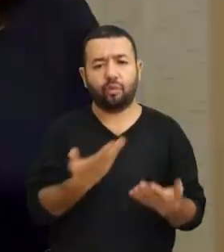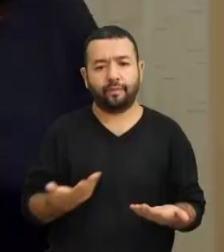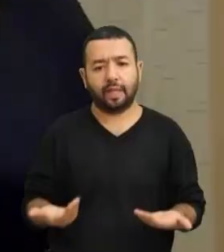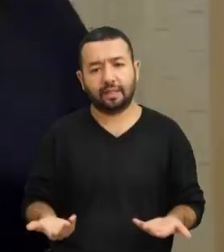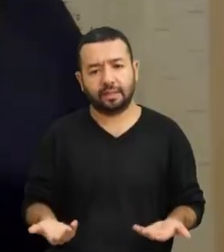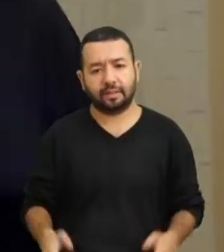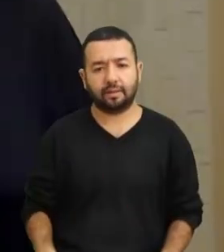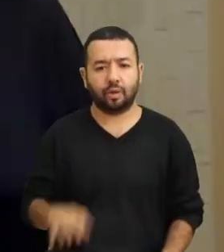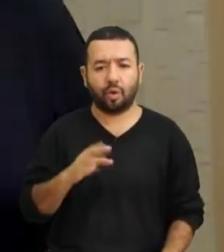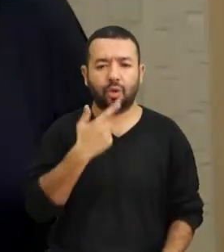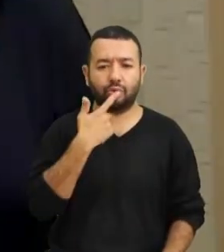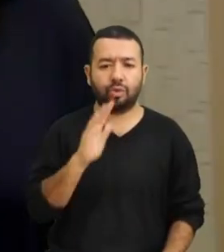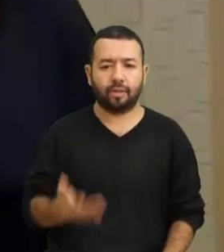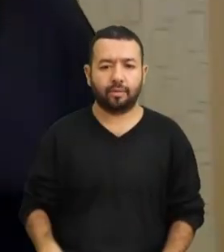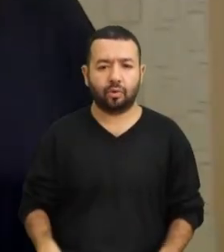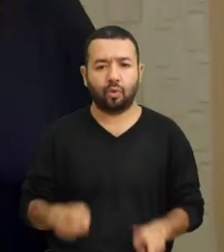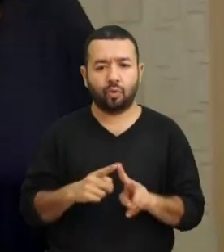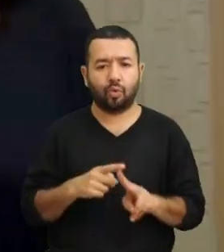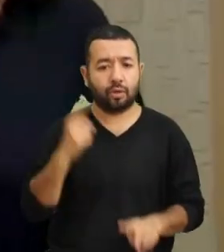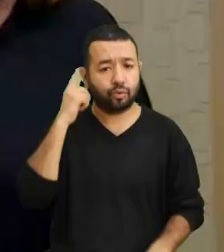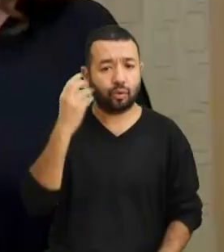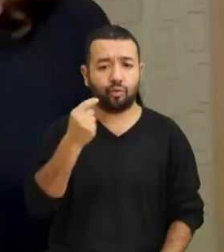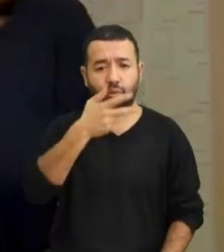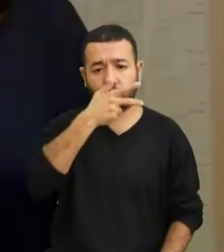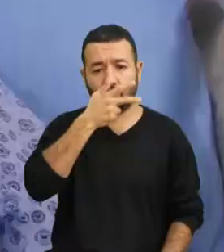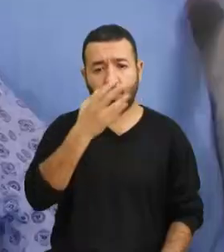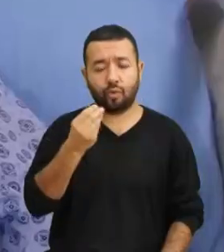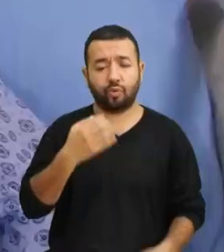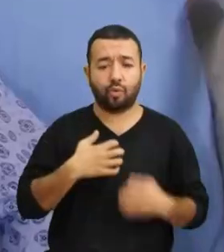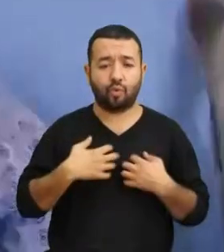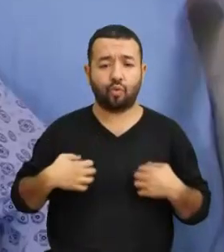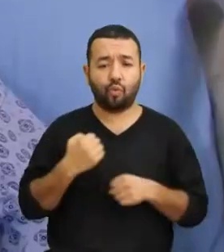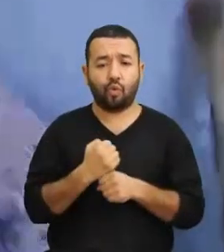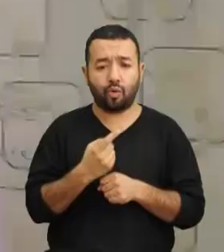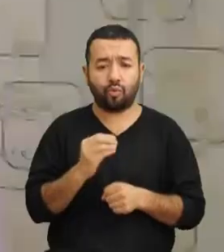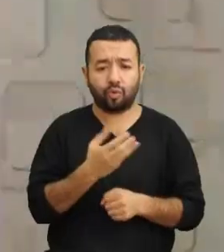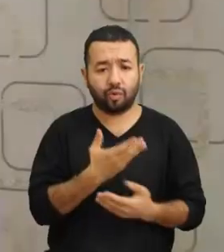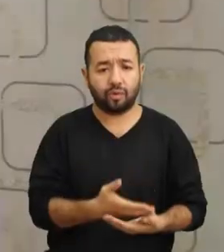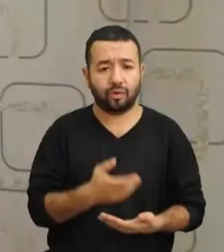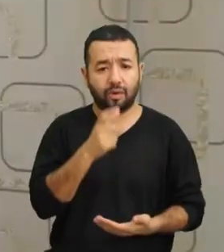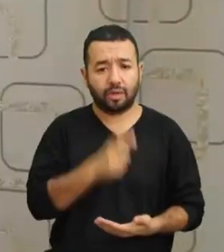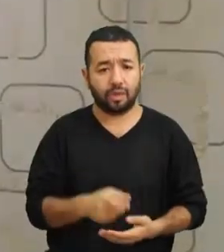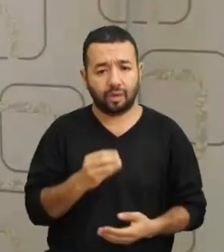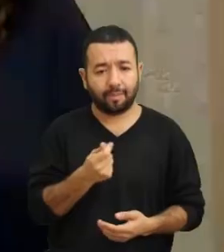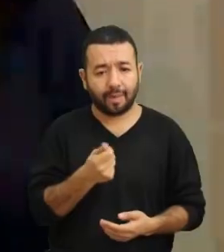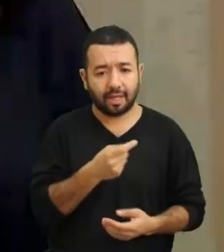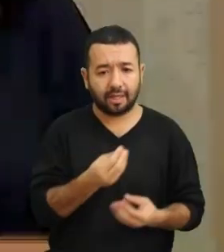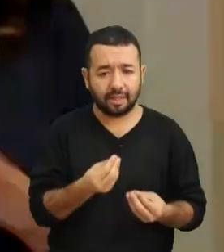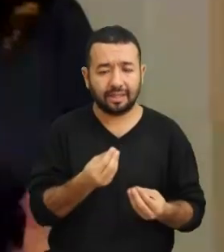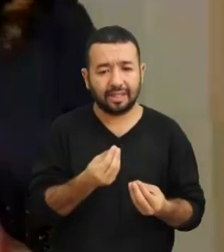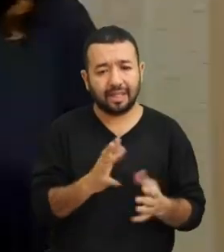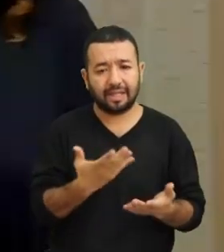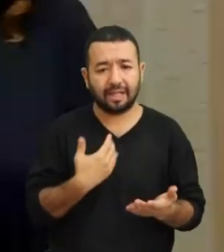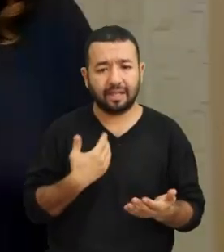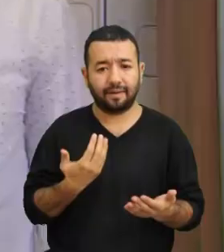Ay öyle söylemeyin. Nurhancığım duyarsa çok üzülür. Yani çok gururlu çocuktur. Biliyorsunuz durumu da çok iyi değil. Karşılamak için